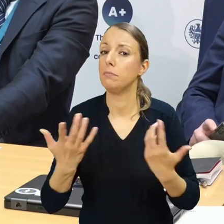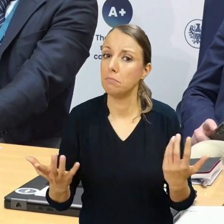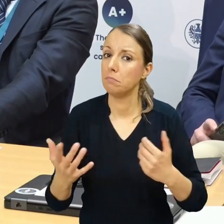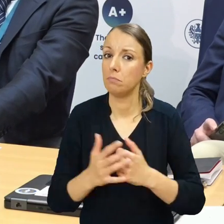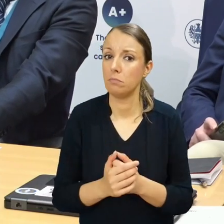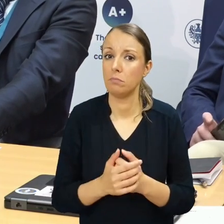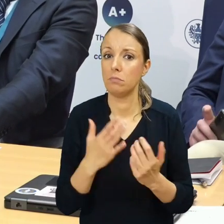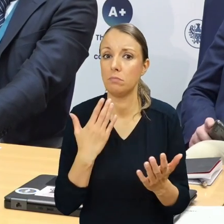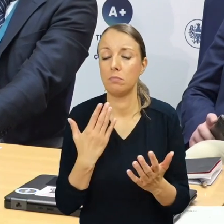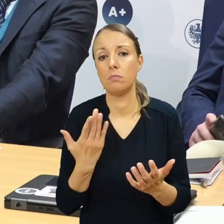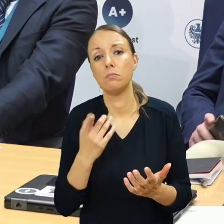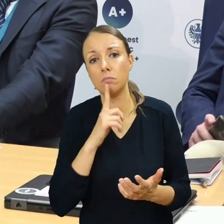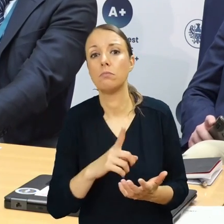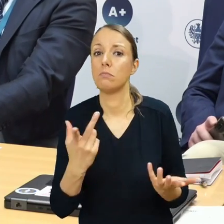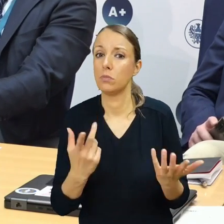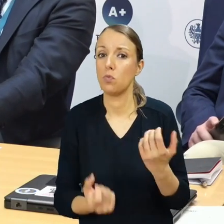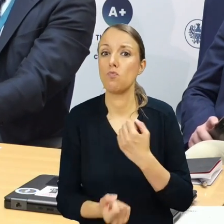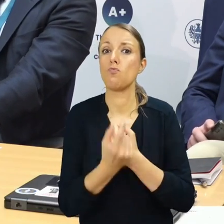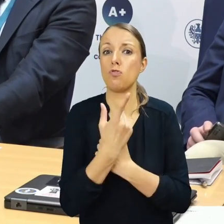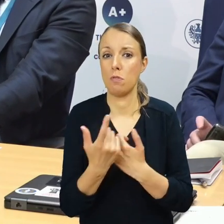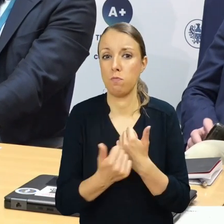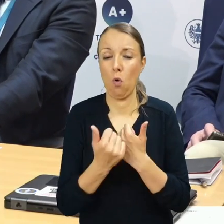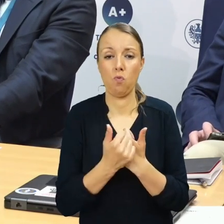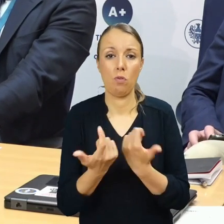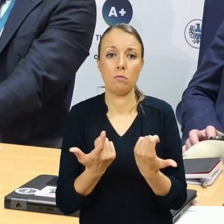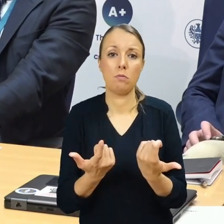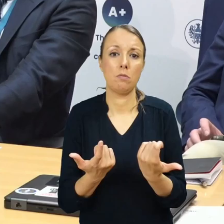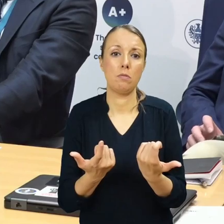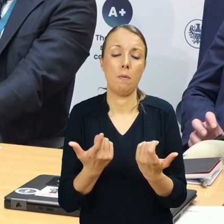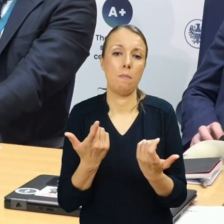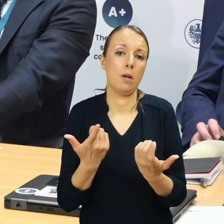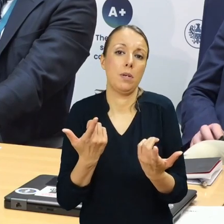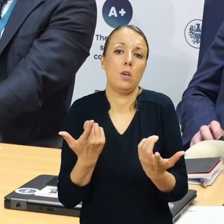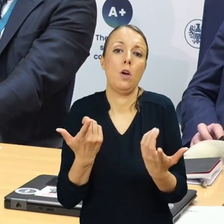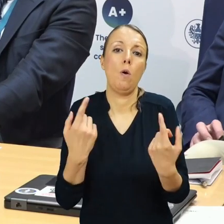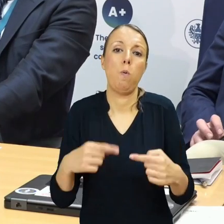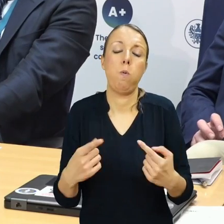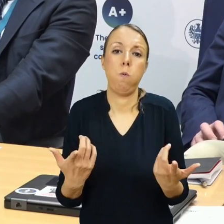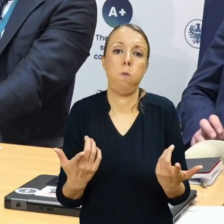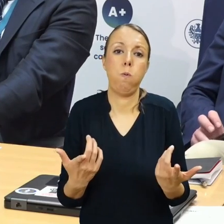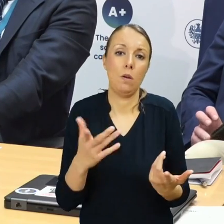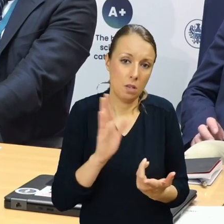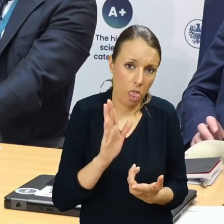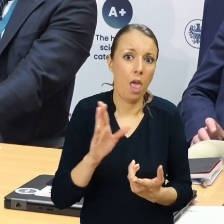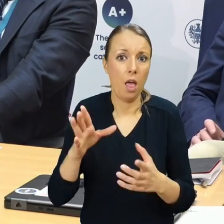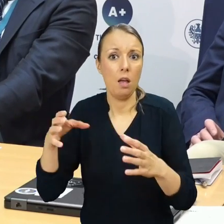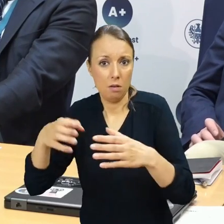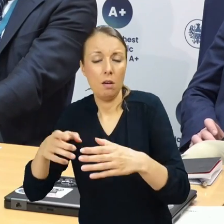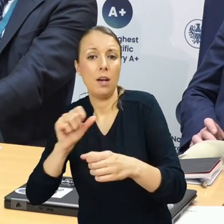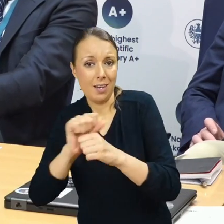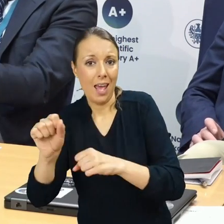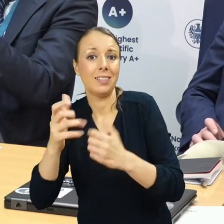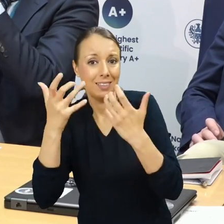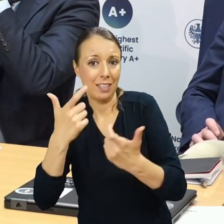skład orzekający, który chciał tą sprawę rozwiązać, tylko nie miał na czym materiału, na którym mógłby pracować.